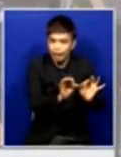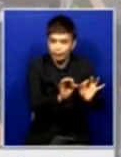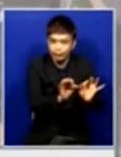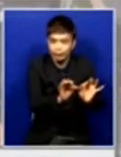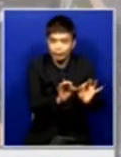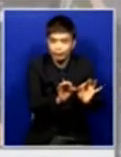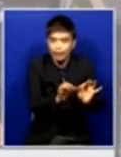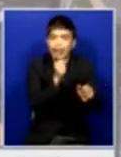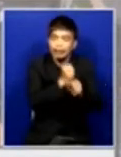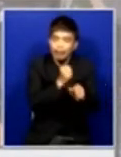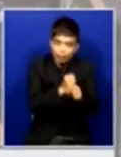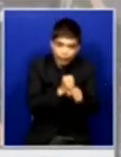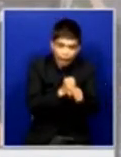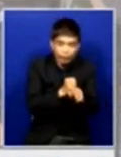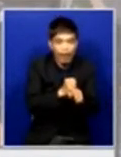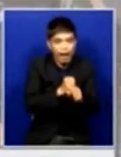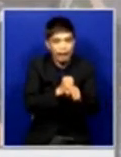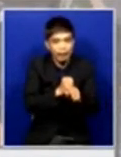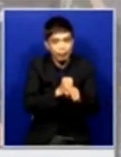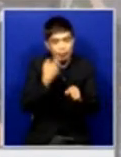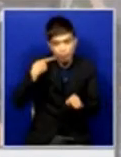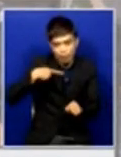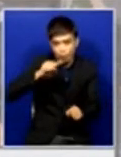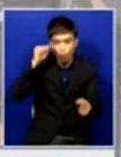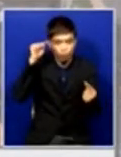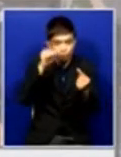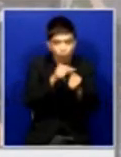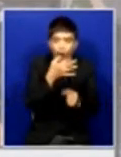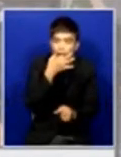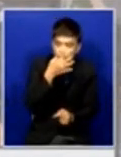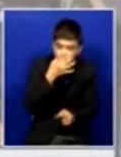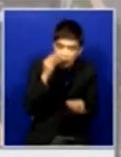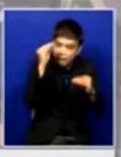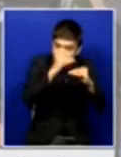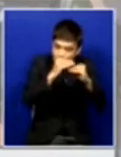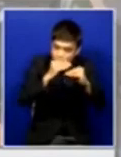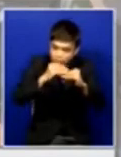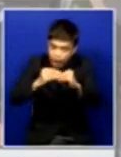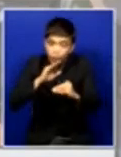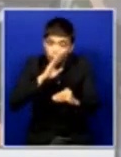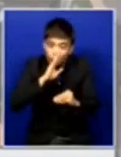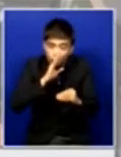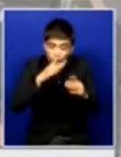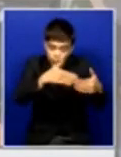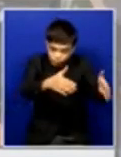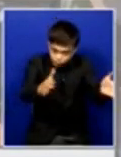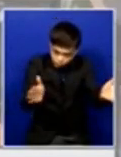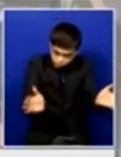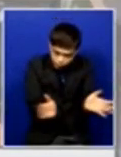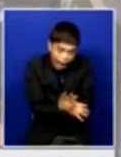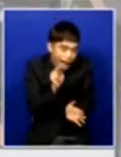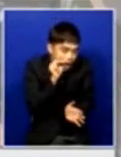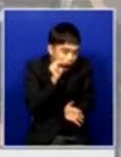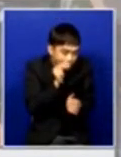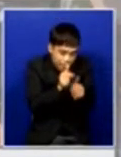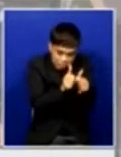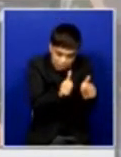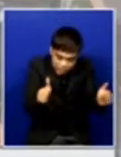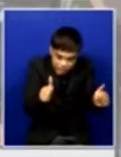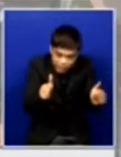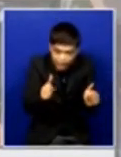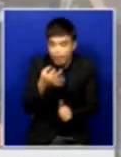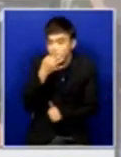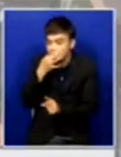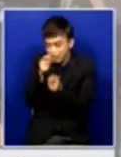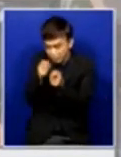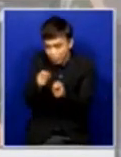อาชีพให้มีผลผลิตต่อไร่นั้นสูงขึ้นแล้วก็สร้างงานสร้างอาชีพเมื่อแหล่งน้ำดีขึ้นคุณภาพชีวิตของพี่น้องประชาชนก็จะดีขึ้นท่